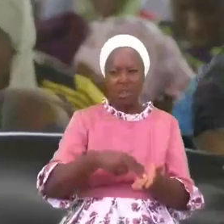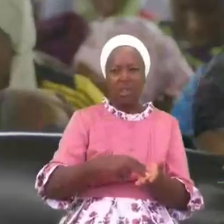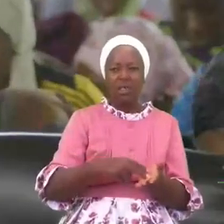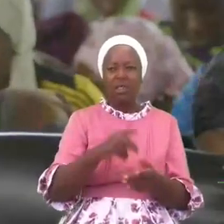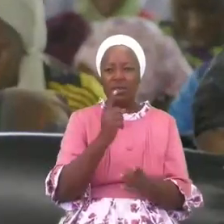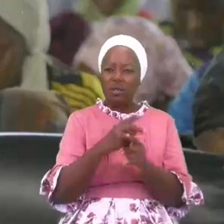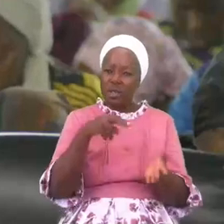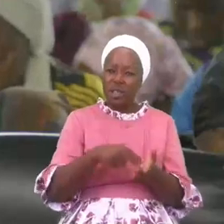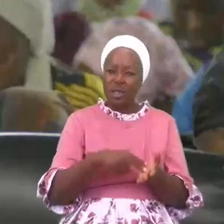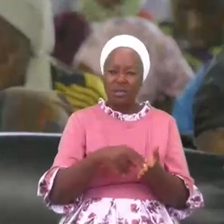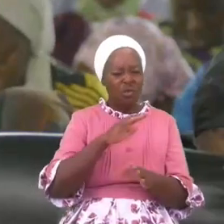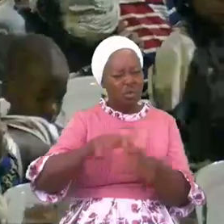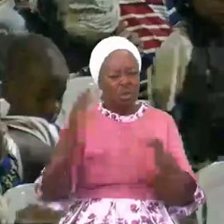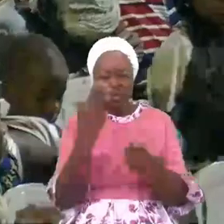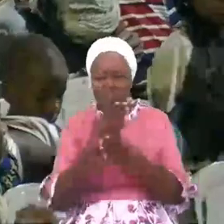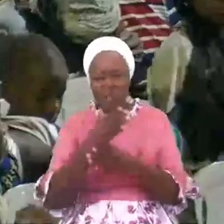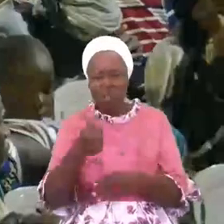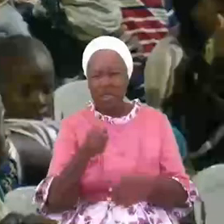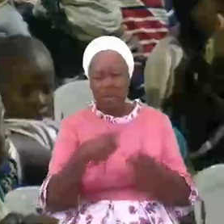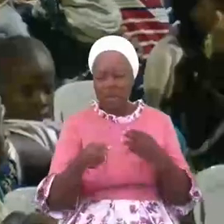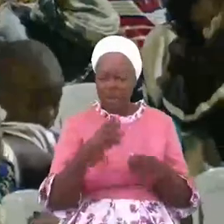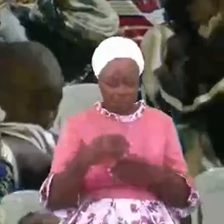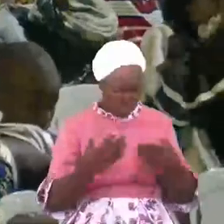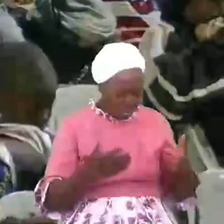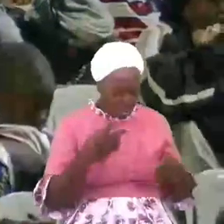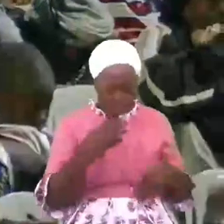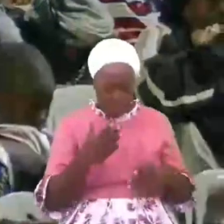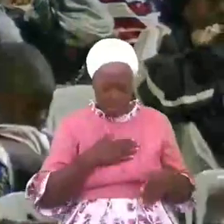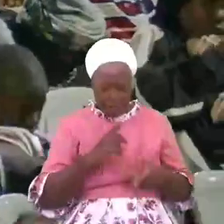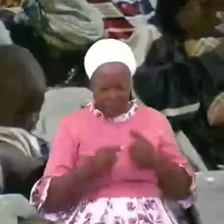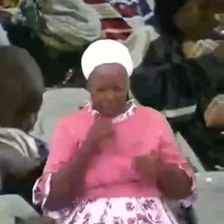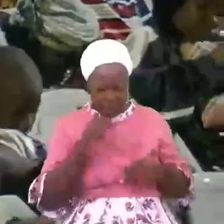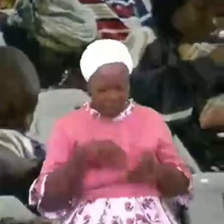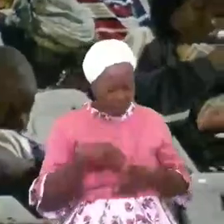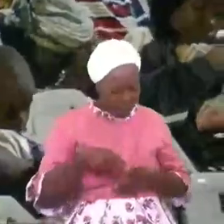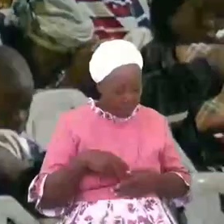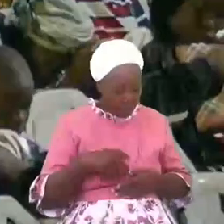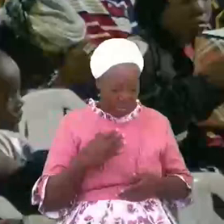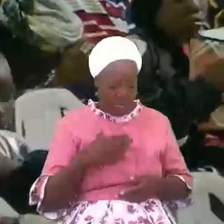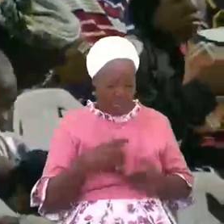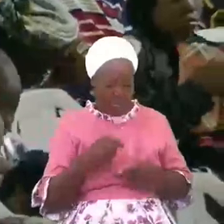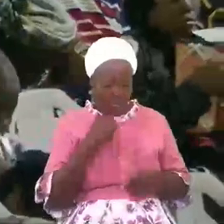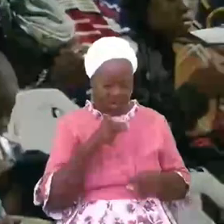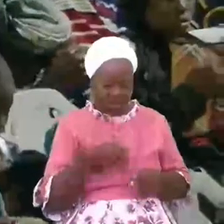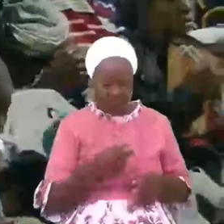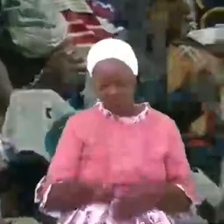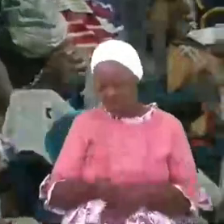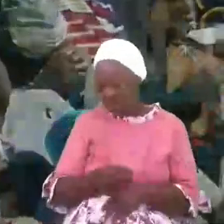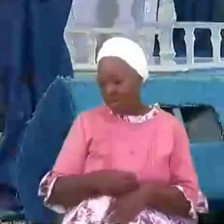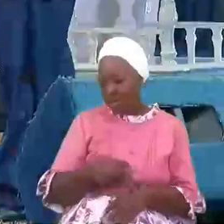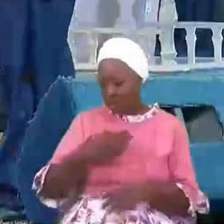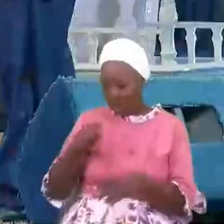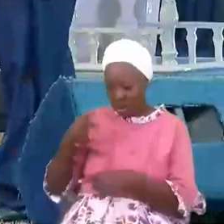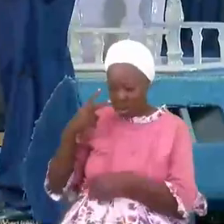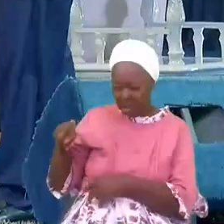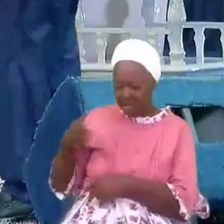Ne te soucie pas des autres à côté de toi. Lève simplement ta main et lève-toi. Dis Seigneur, je viens.